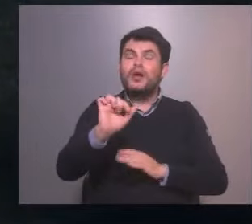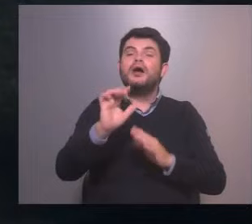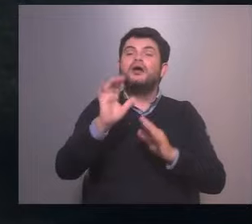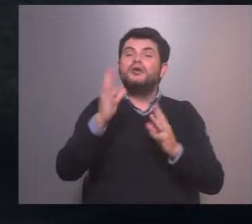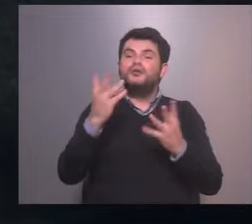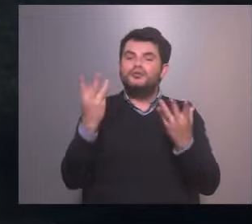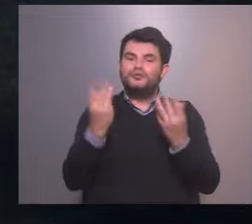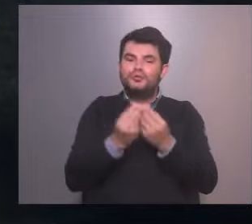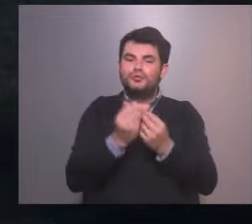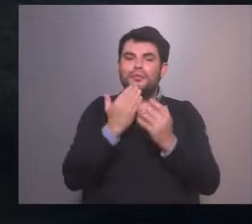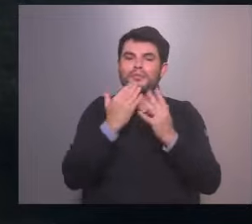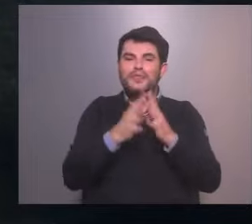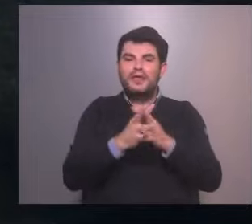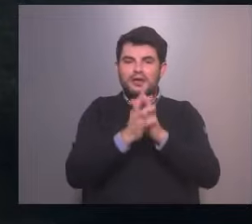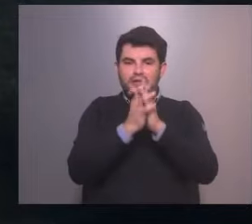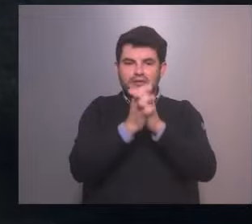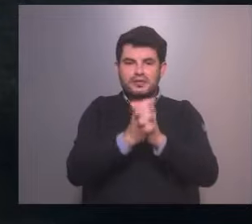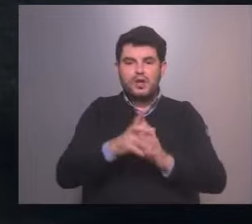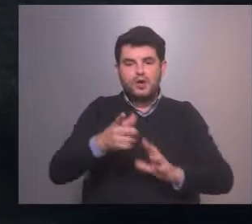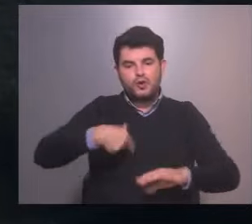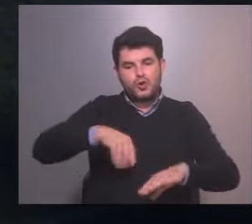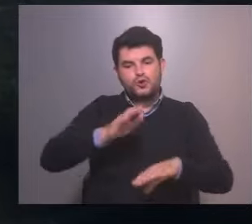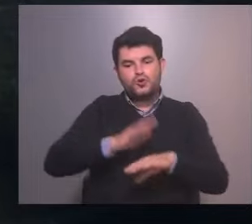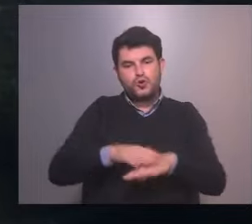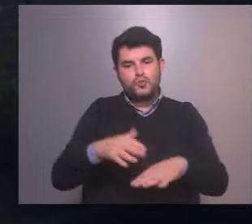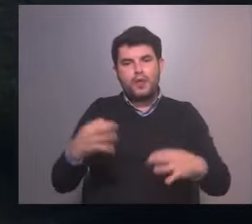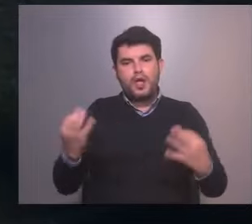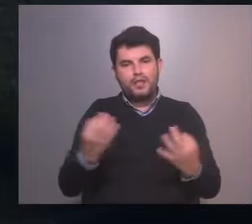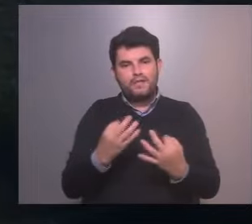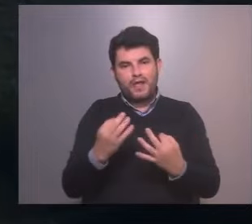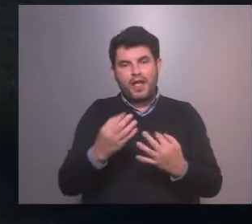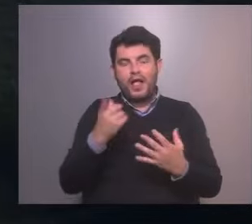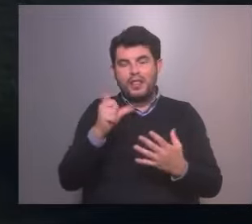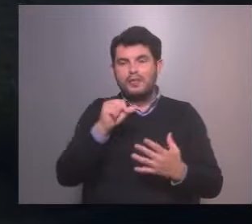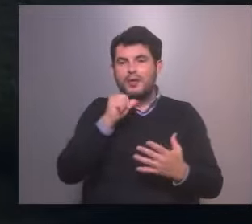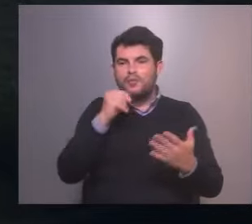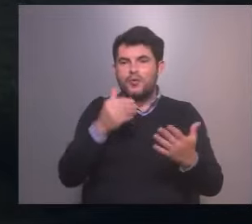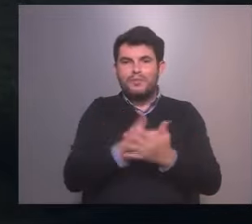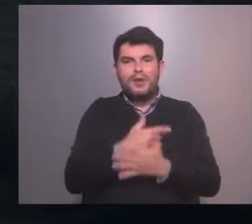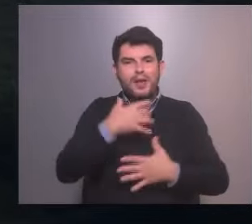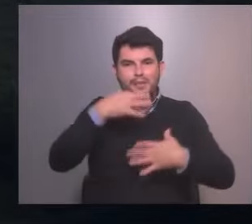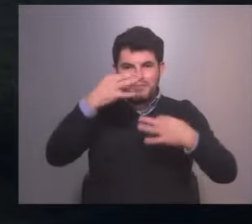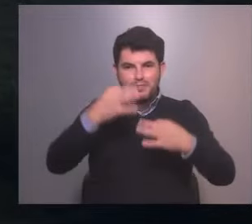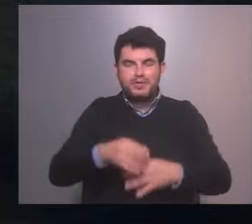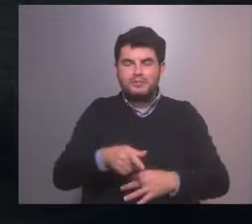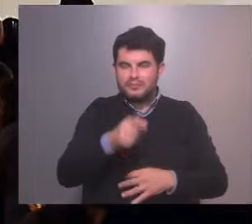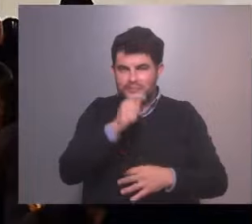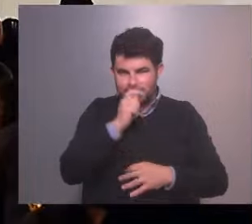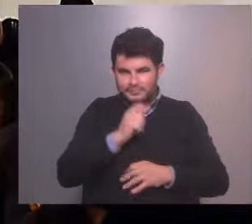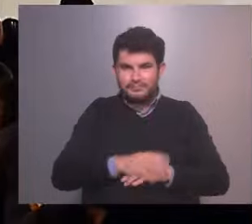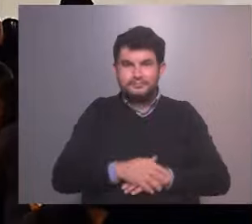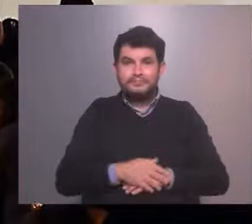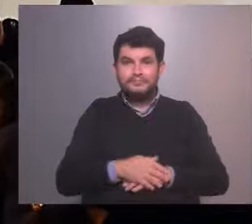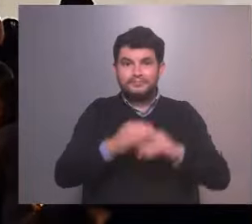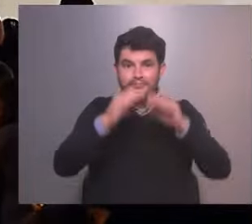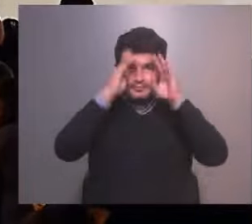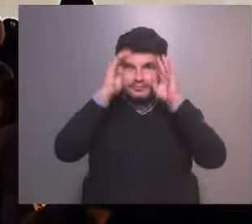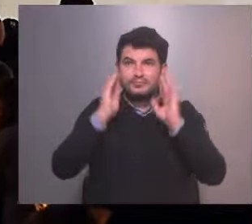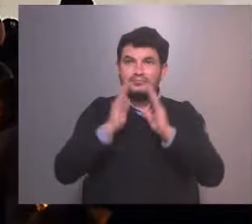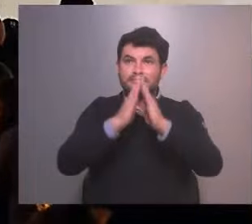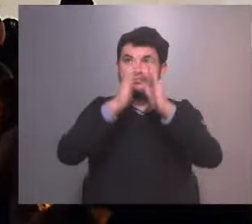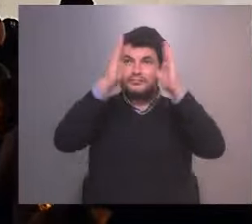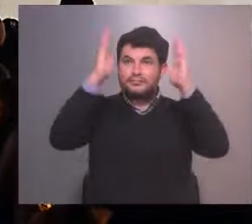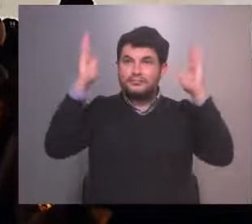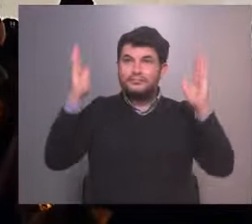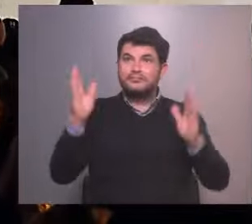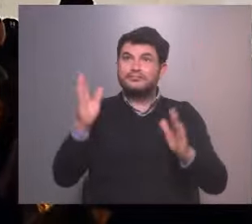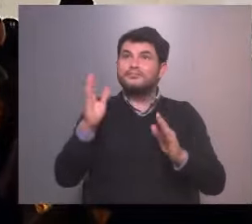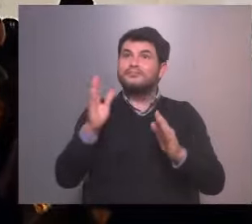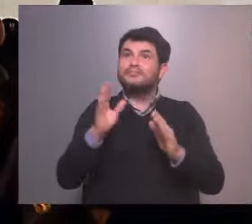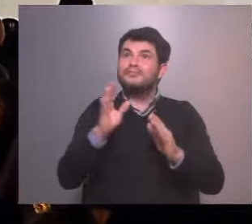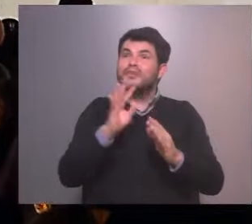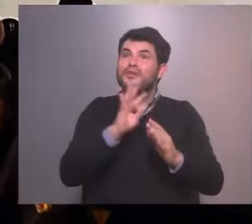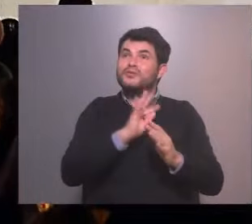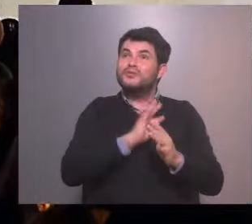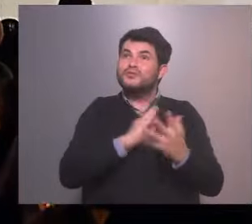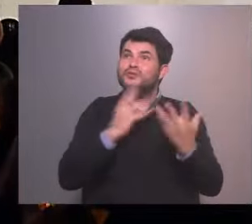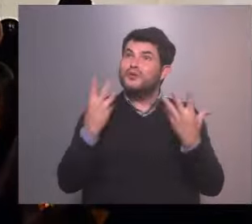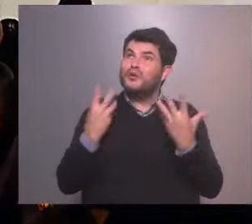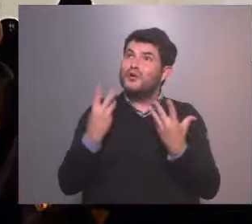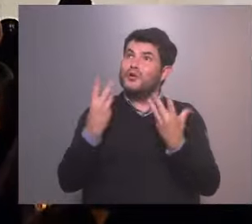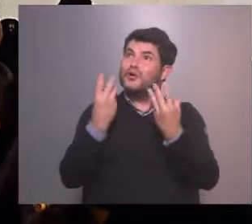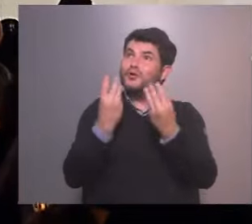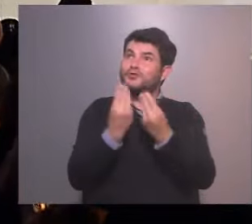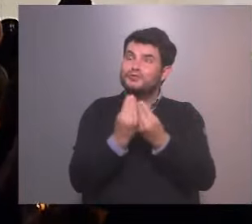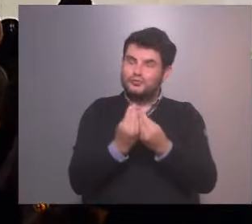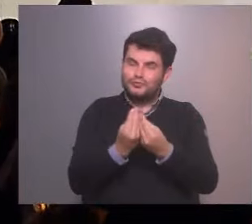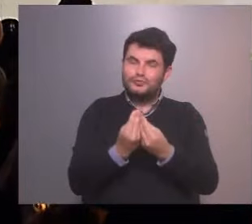Ave Maria, piena di grazia, il Signore è con te. Tu sei benedetta fra le donne e benedetto il frutto